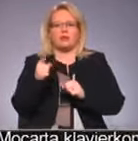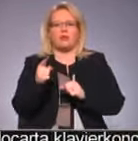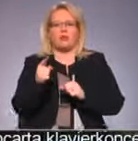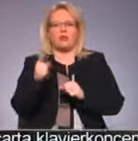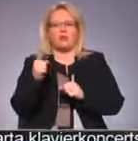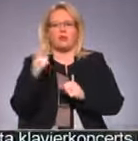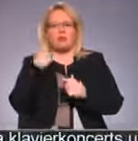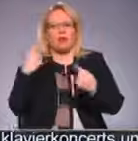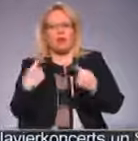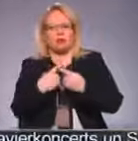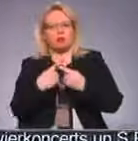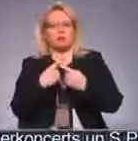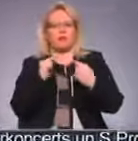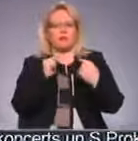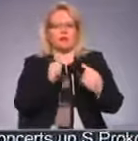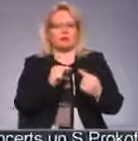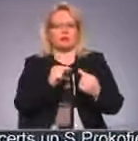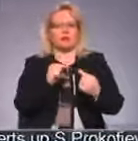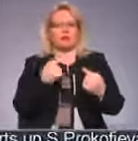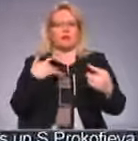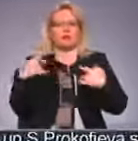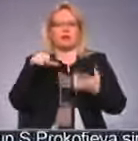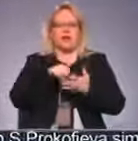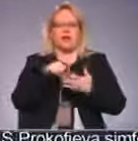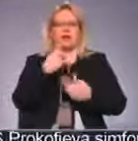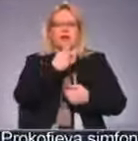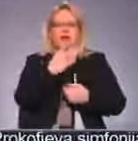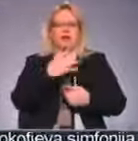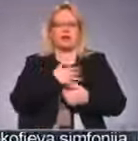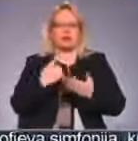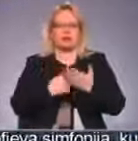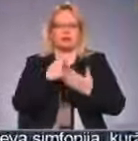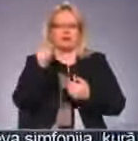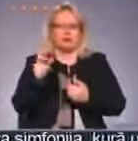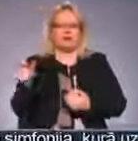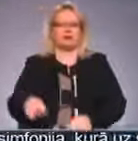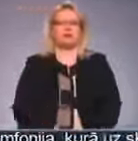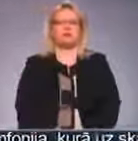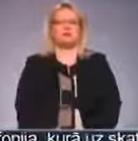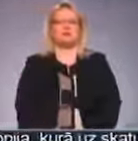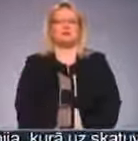pretosies? Pirmizrādi vēroja Anete Lesīte un Dzintars Spriņģis no Latvijas televīzijas.